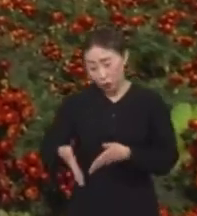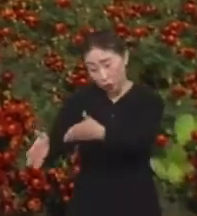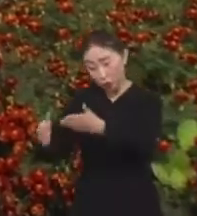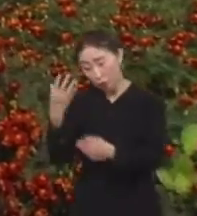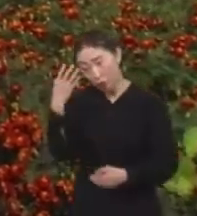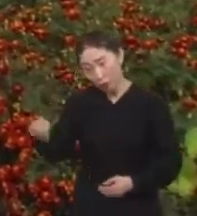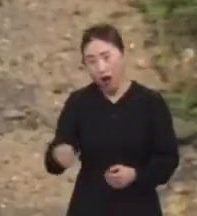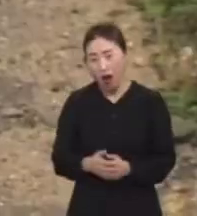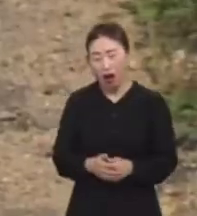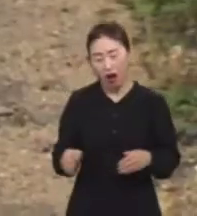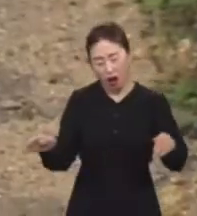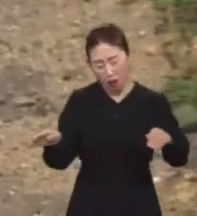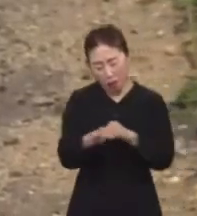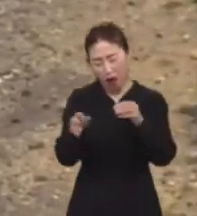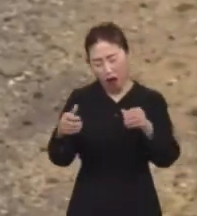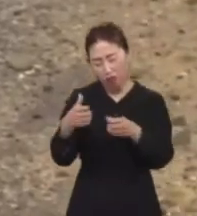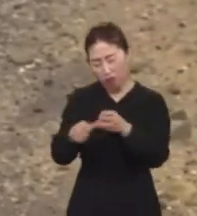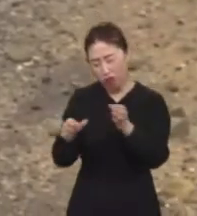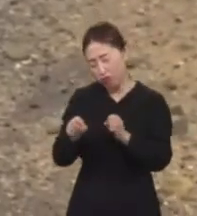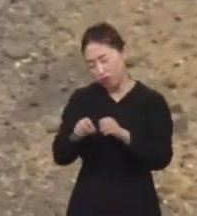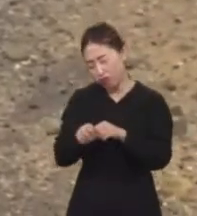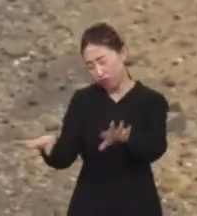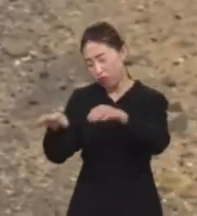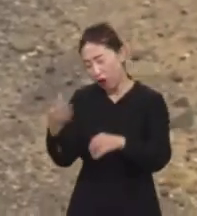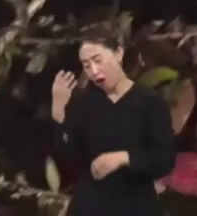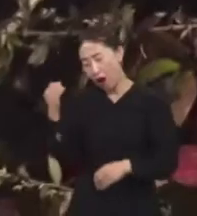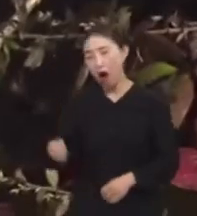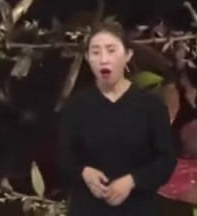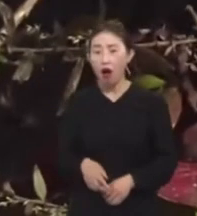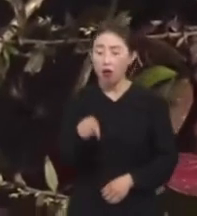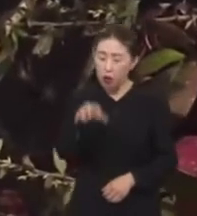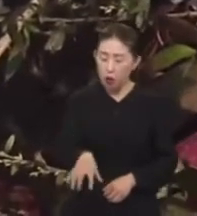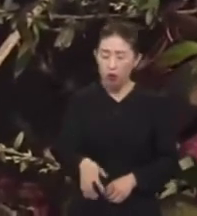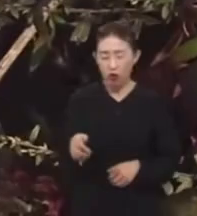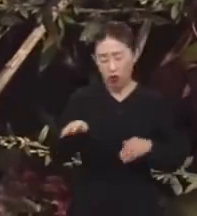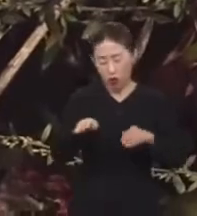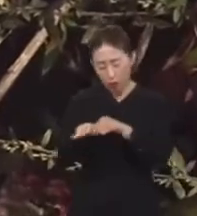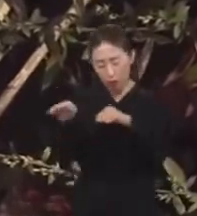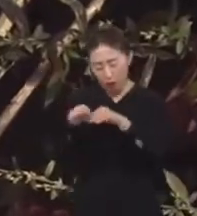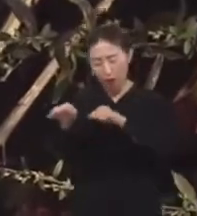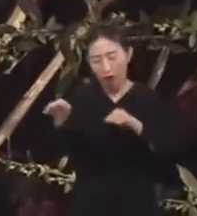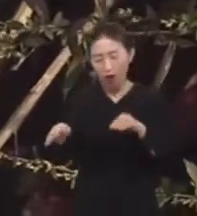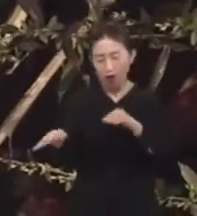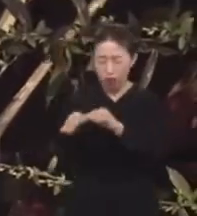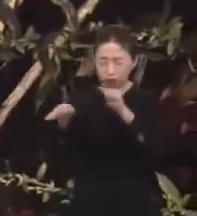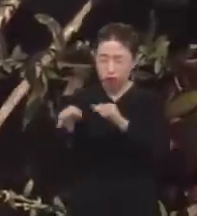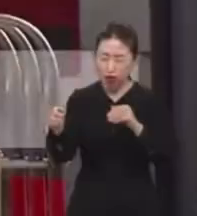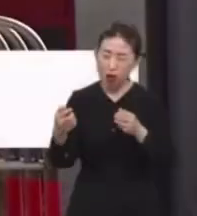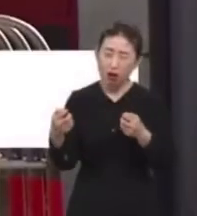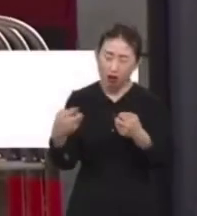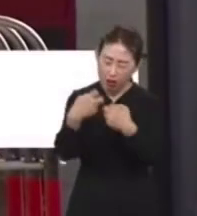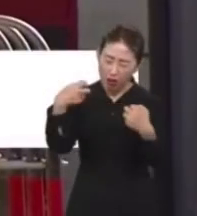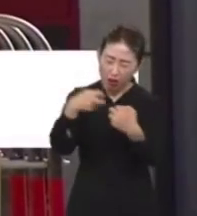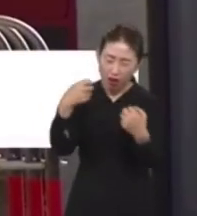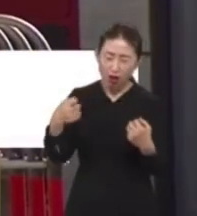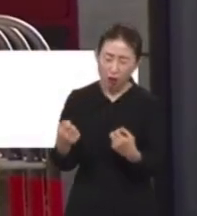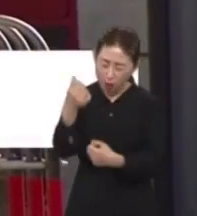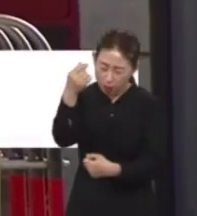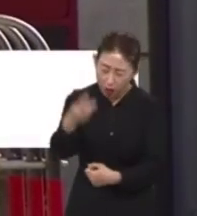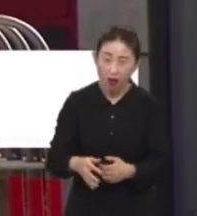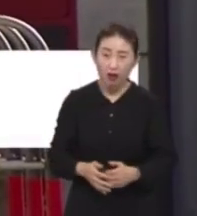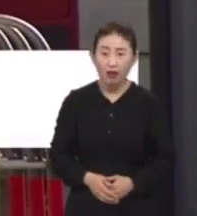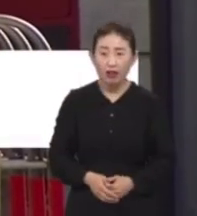흩어져 있는 부서진 차량 파편들. 실제로 사고가 자주 난다고 합니다. 길이 없어요. 차가 없으신